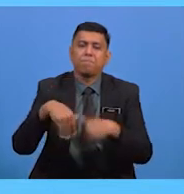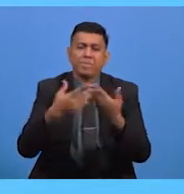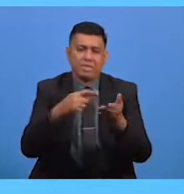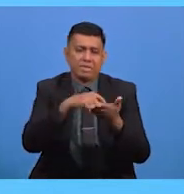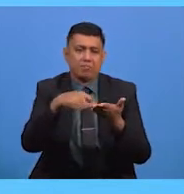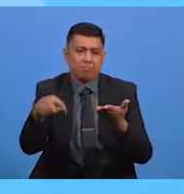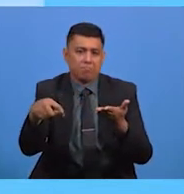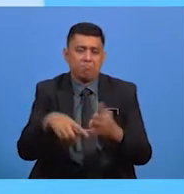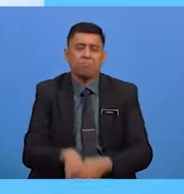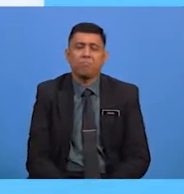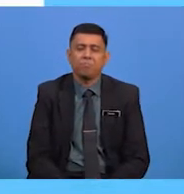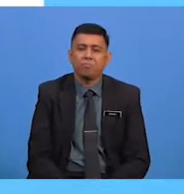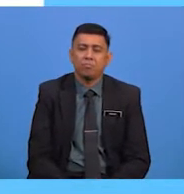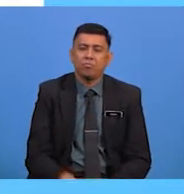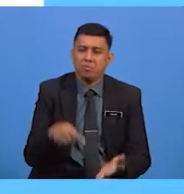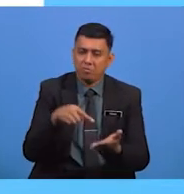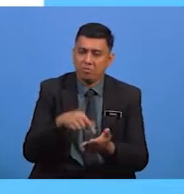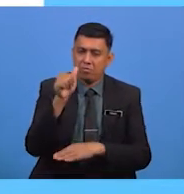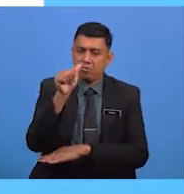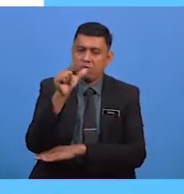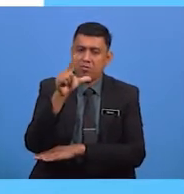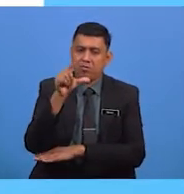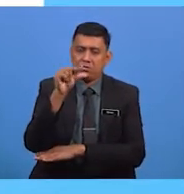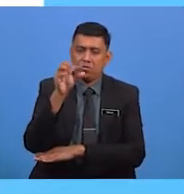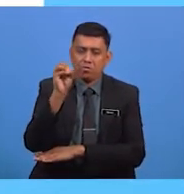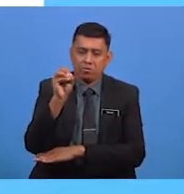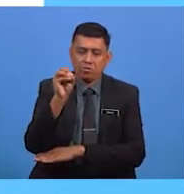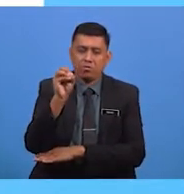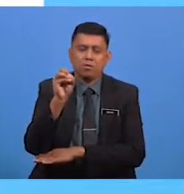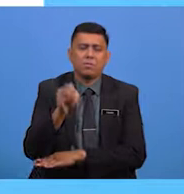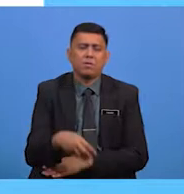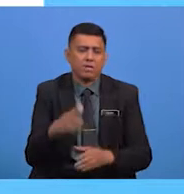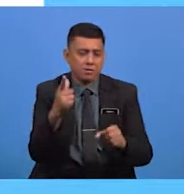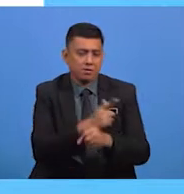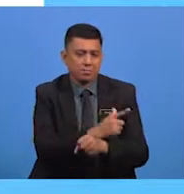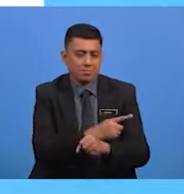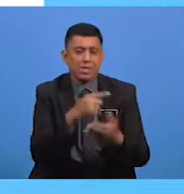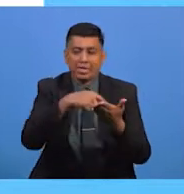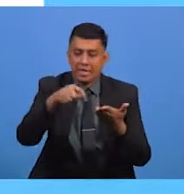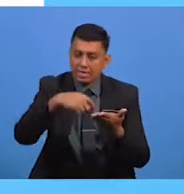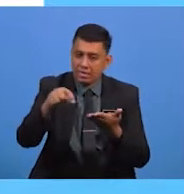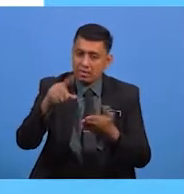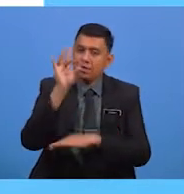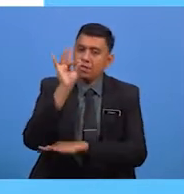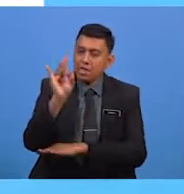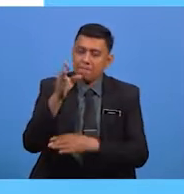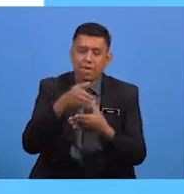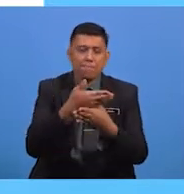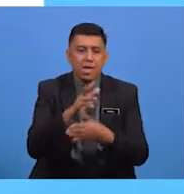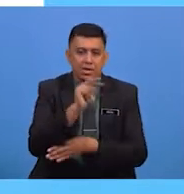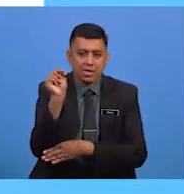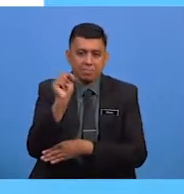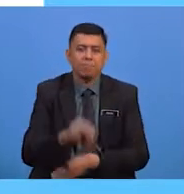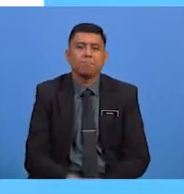pula. Ini adalah algoritma lengkap proses bubble sort yang ditandakan dengan 8